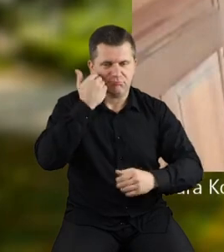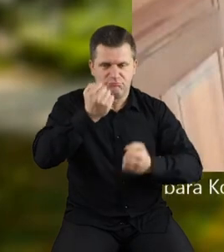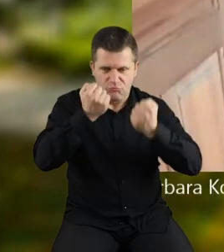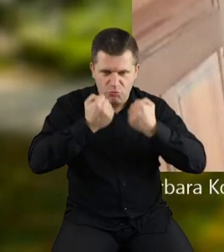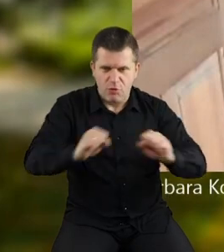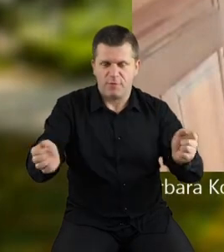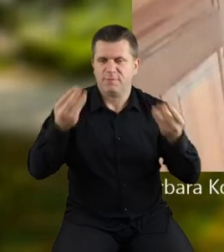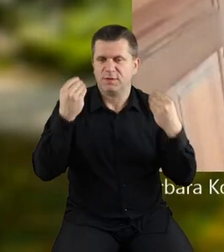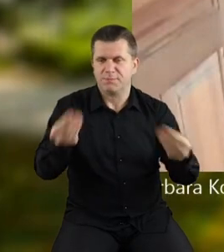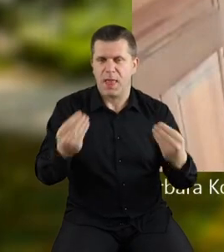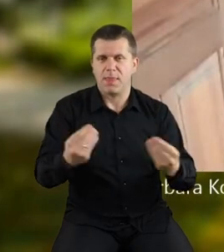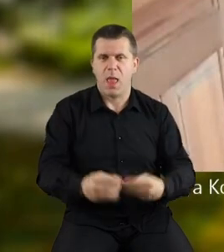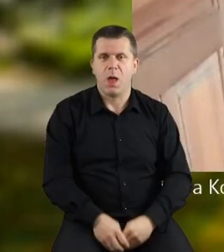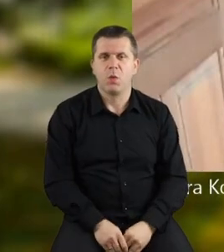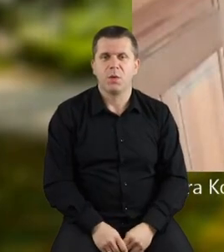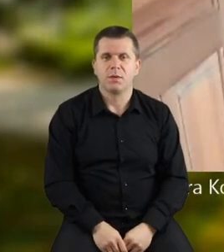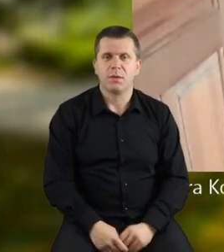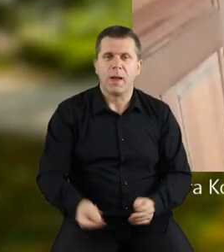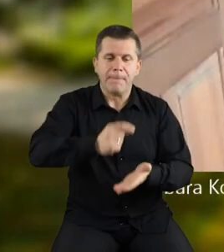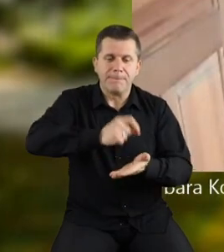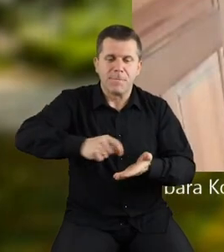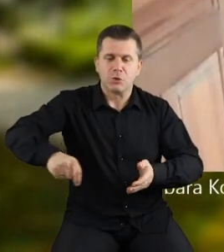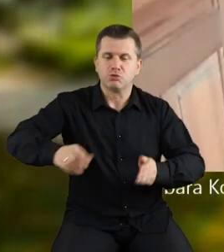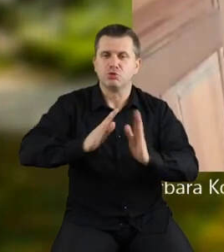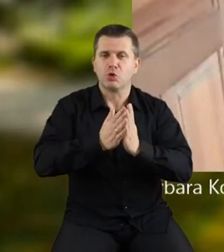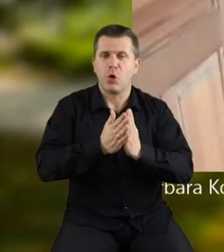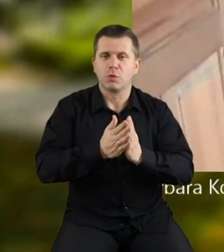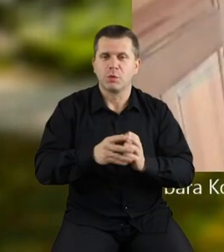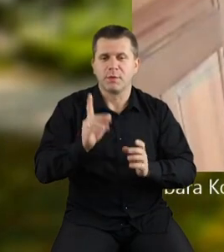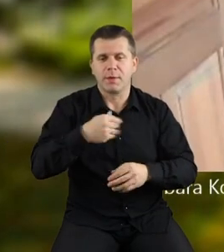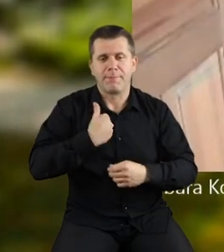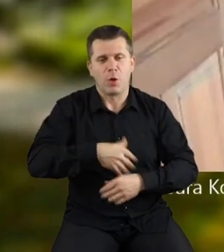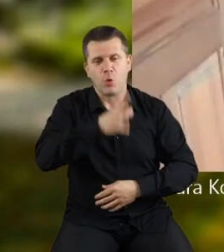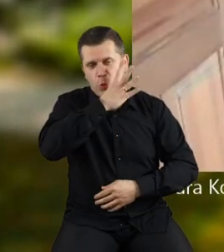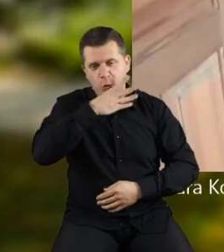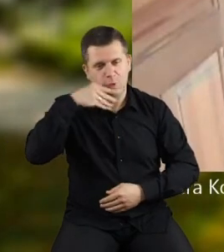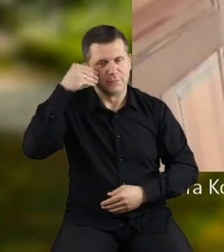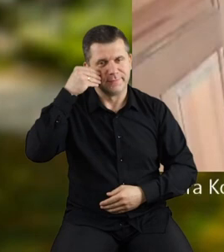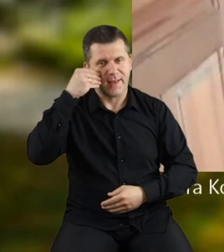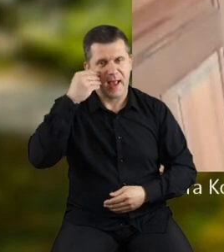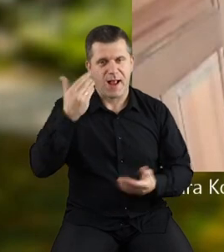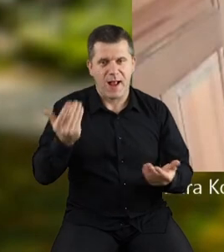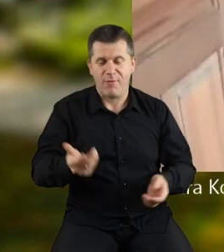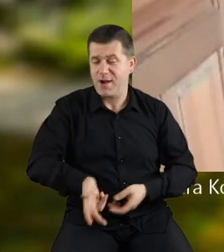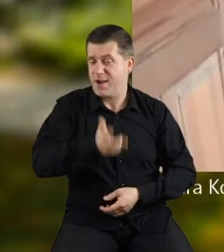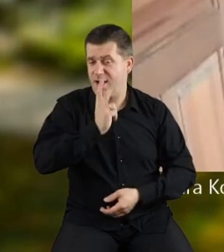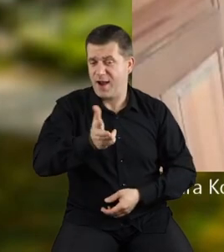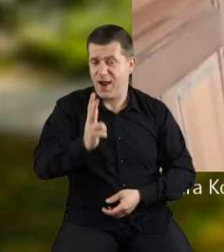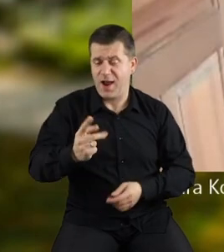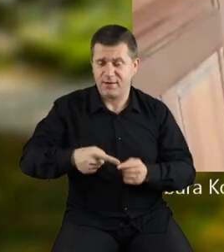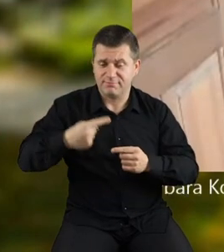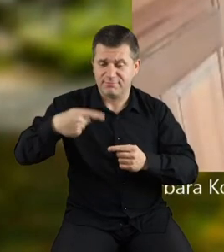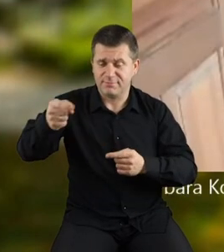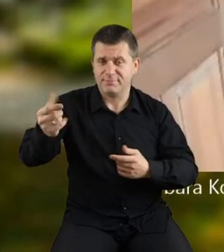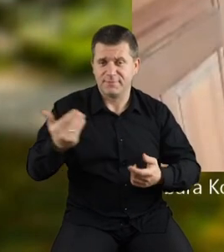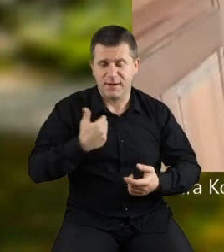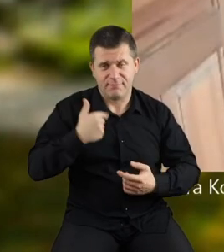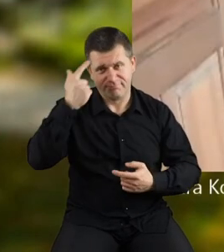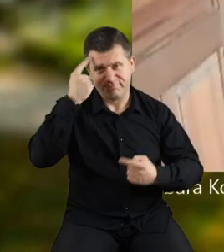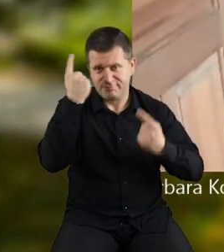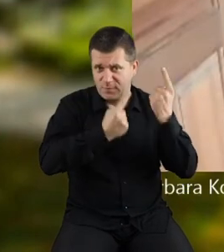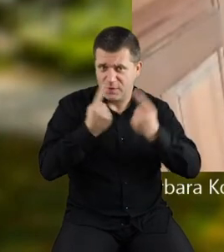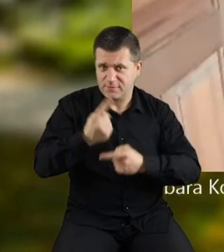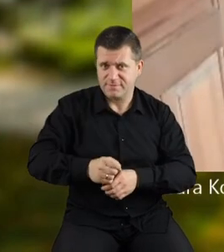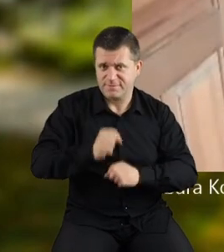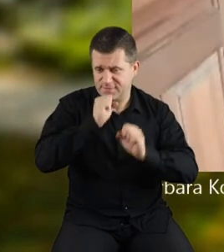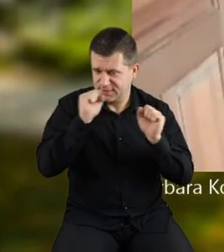odważne, śmiałe, wspaniałe. Pisząc książkę, uśmiechałam się, ponieważ każdorazowo